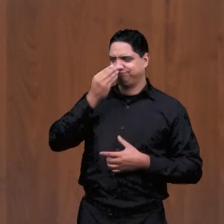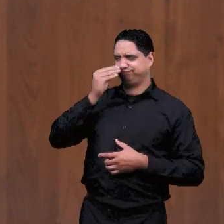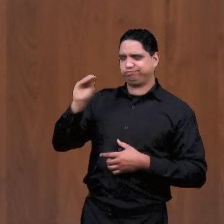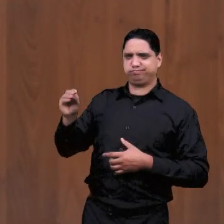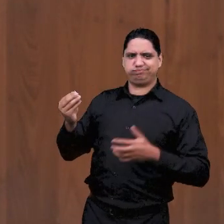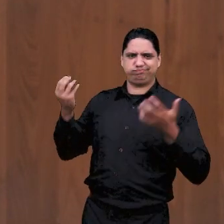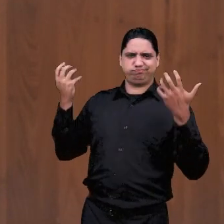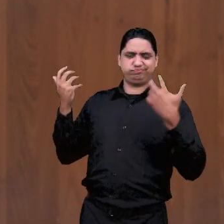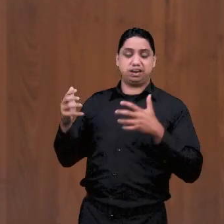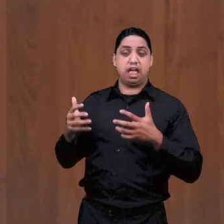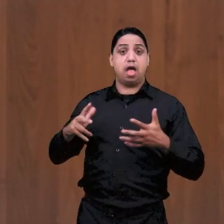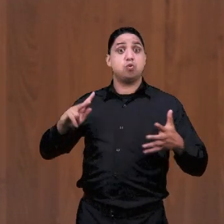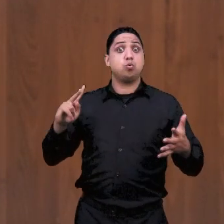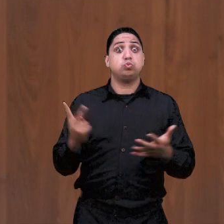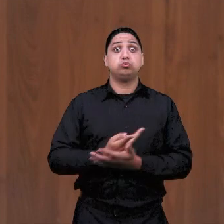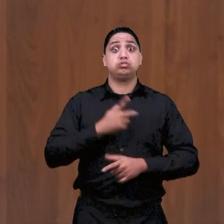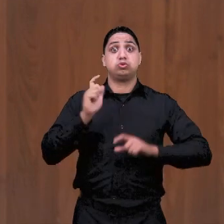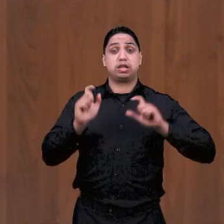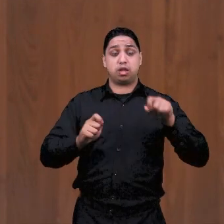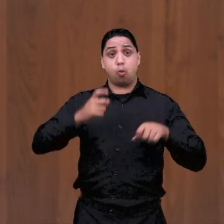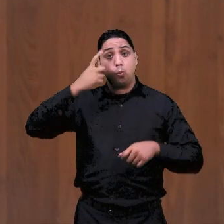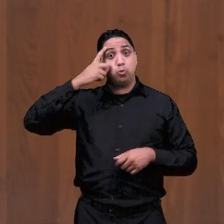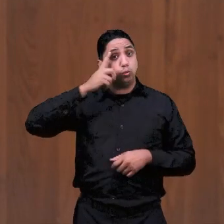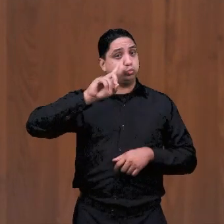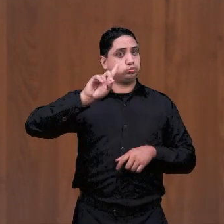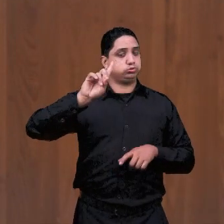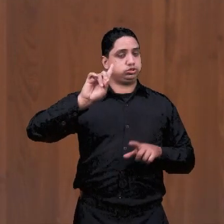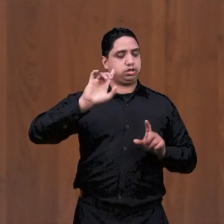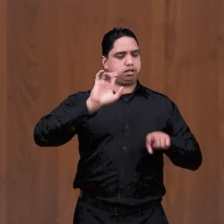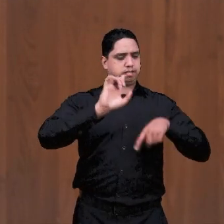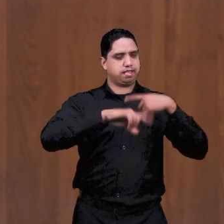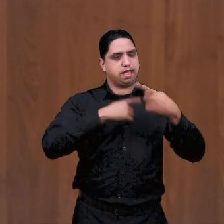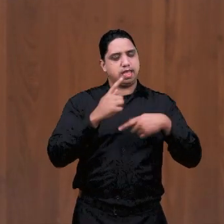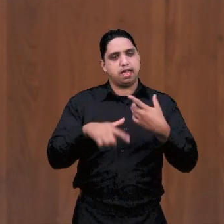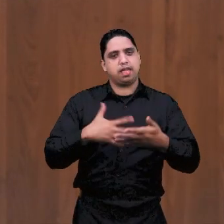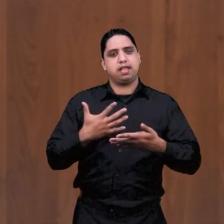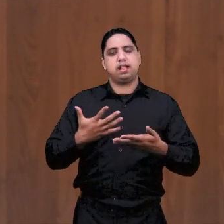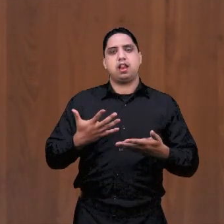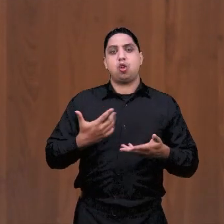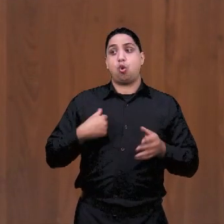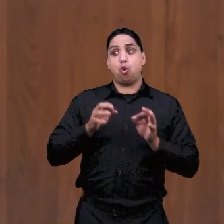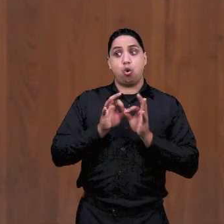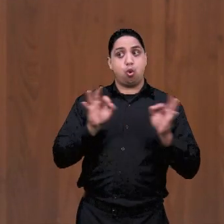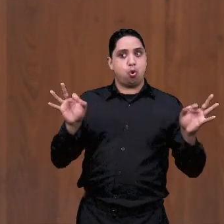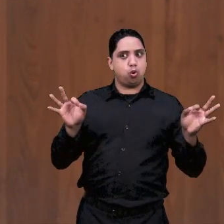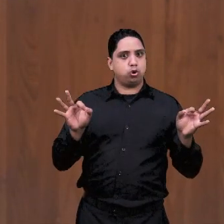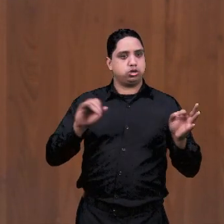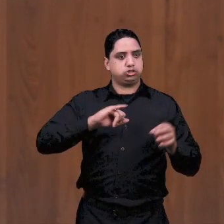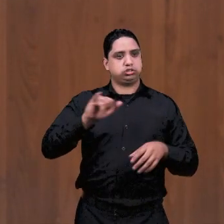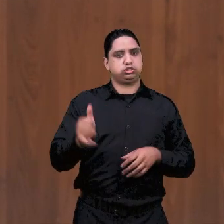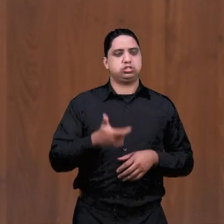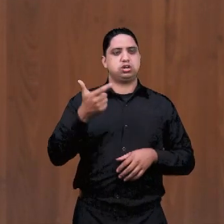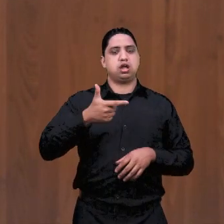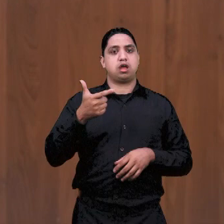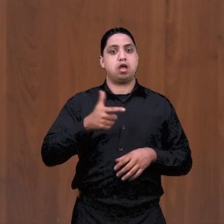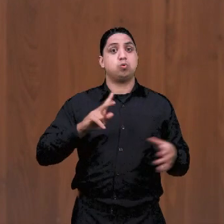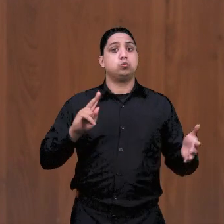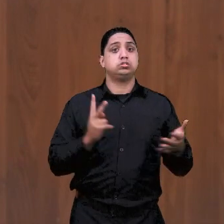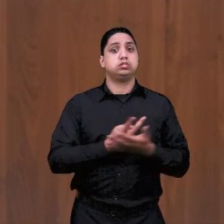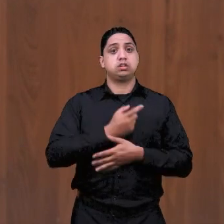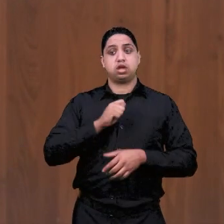rejeté à tel point qu'un jour, quand ils étaient loin de leur père, il y